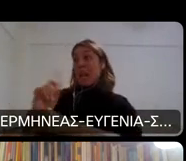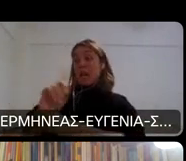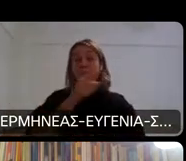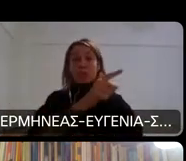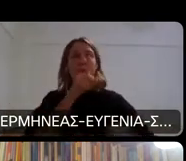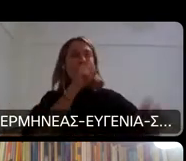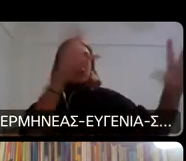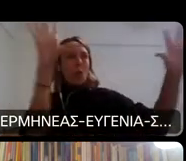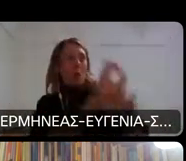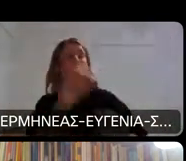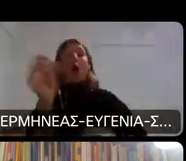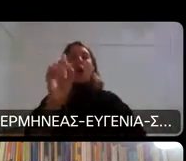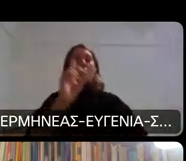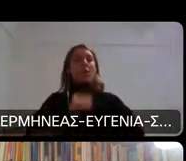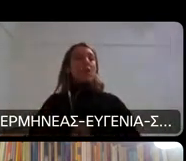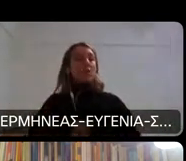και αυτό... Όχι.